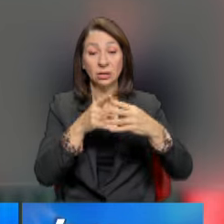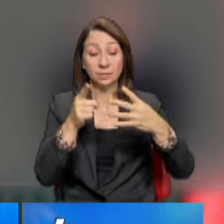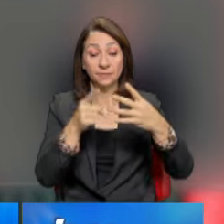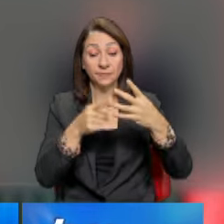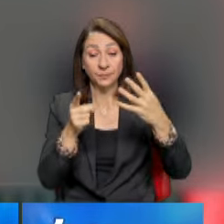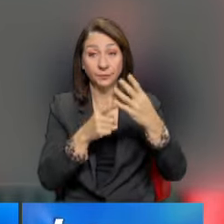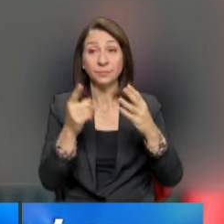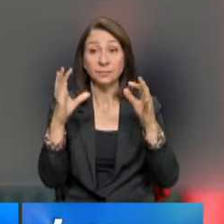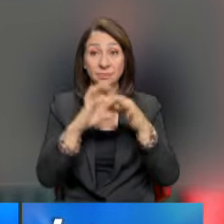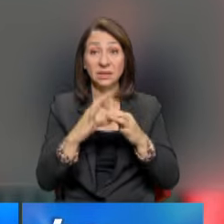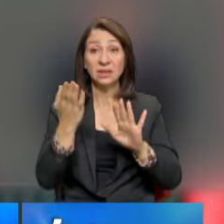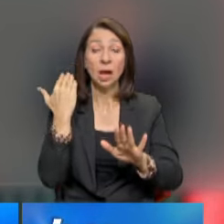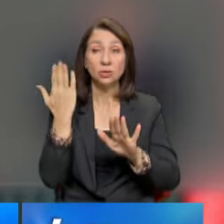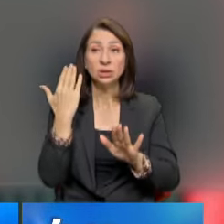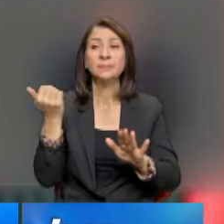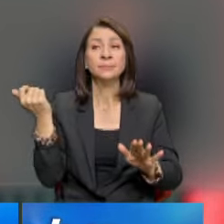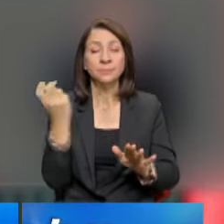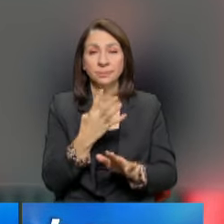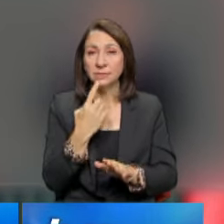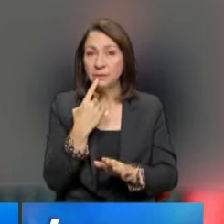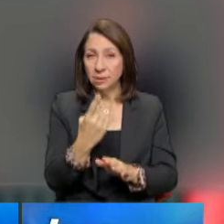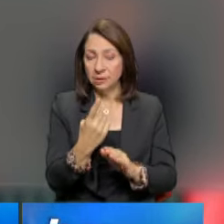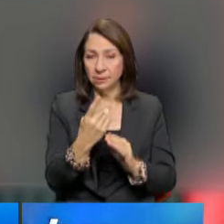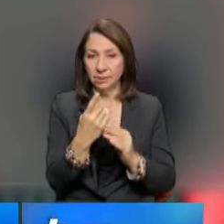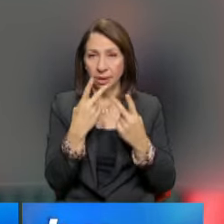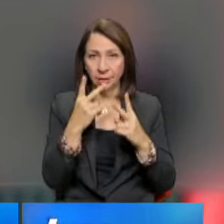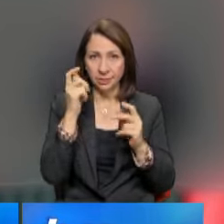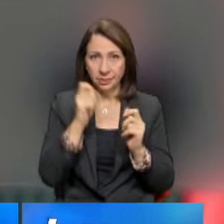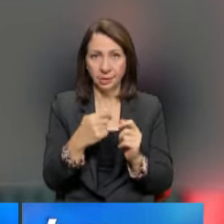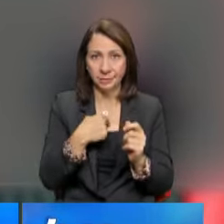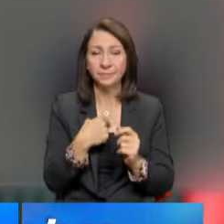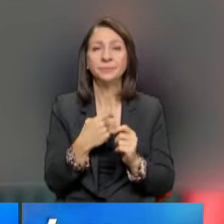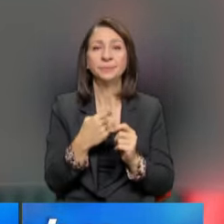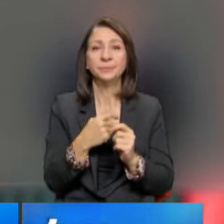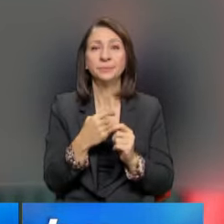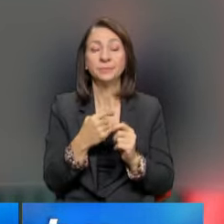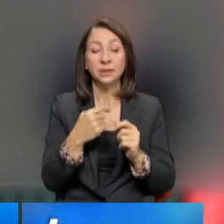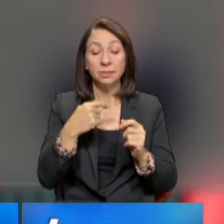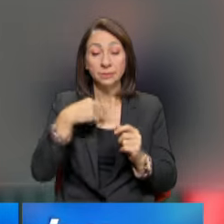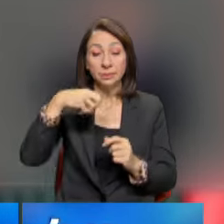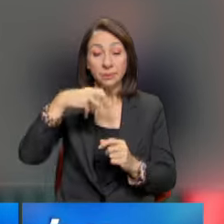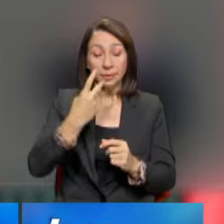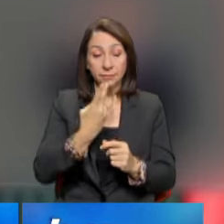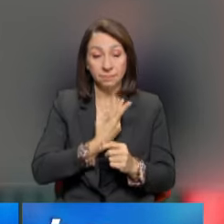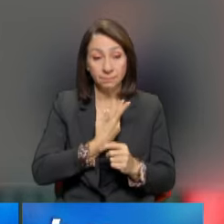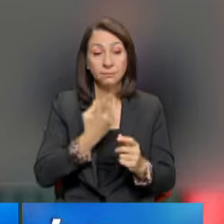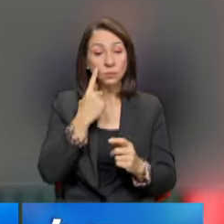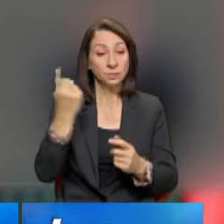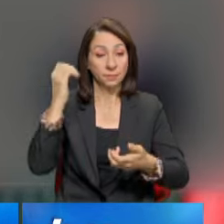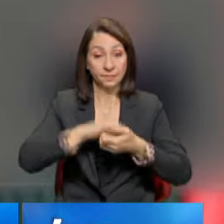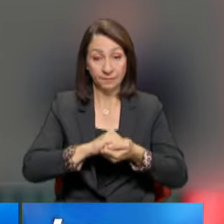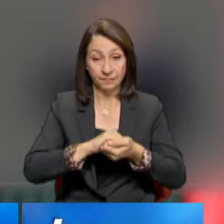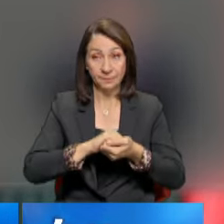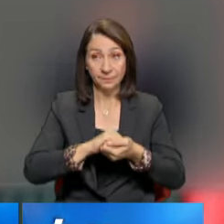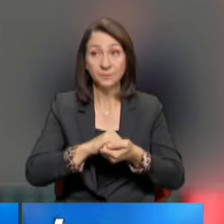maddesiyle ilgili daha önce defalarca kamuoyuna açıkladığımız üzere partimizin ve Cumhur